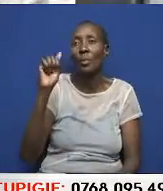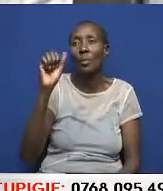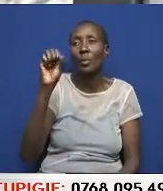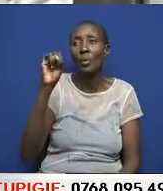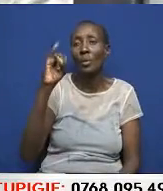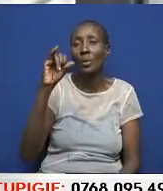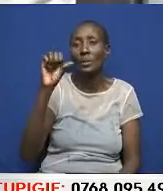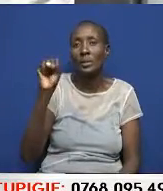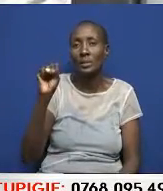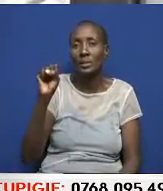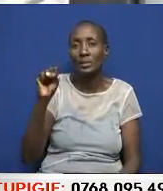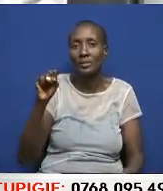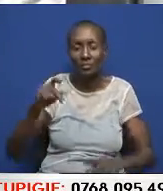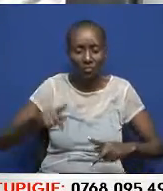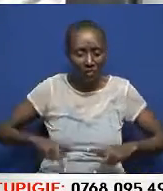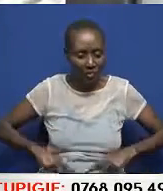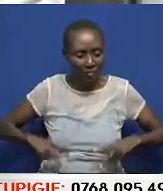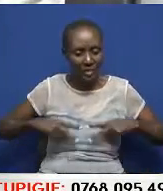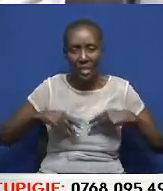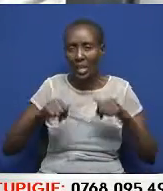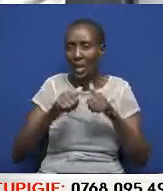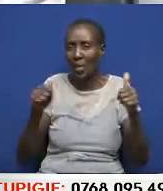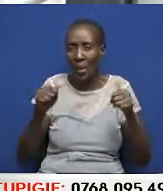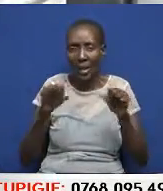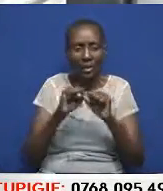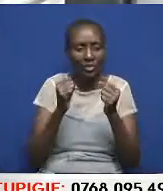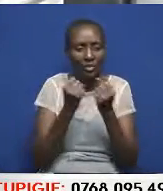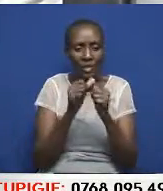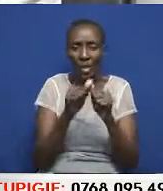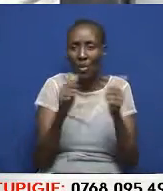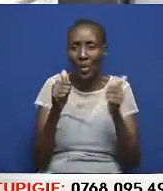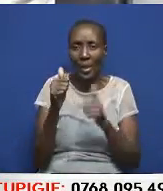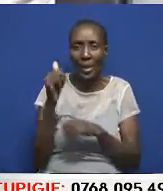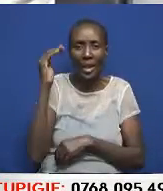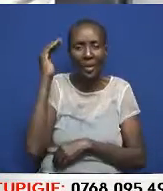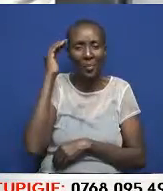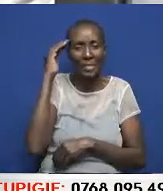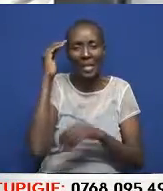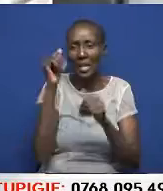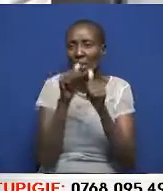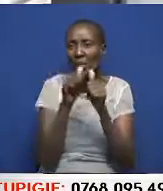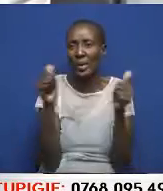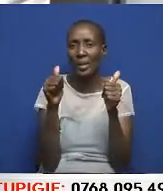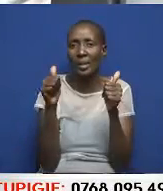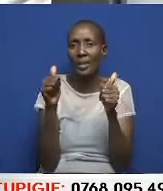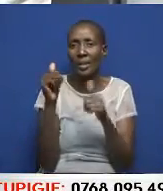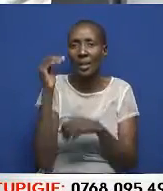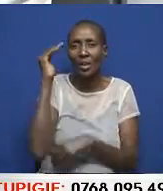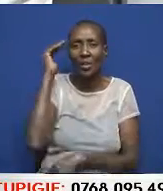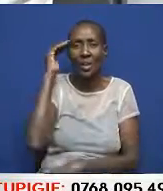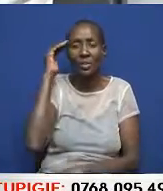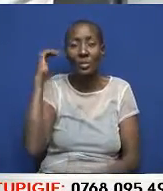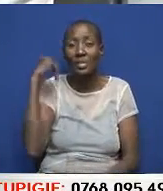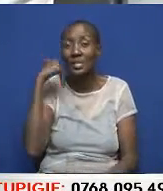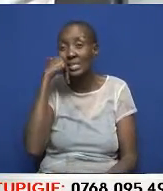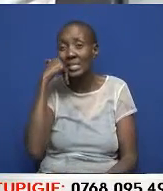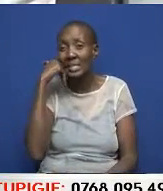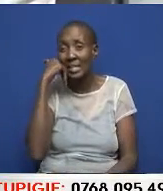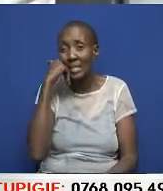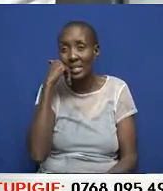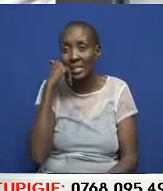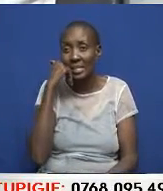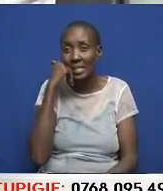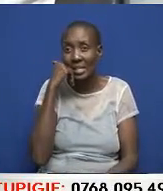Physically well, socially well, and mentally well. So mental illness is part of a human